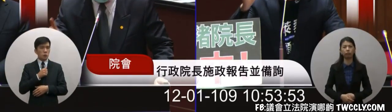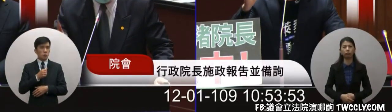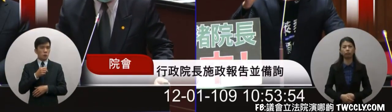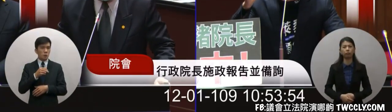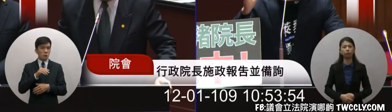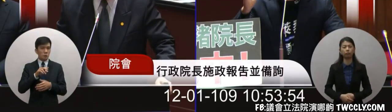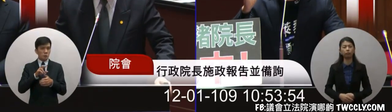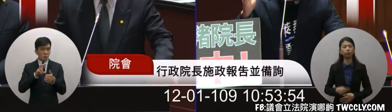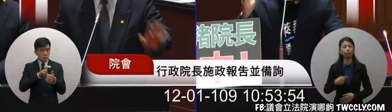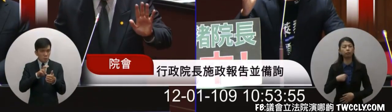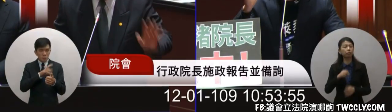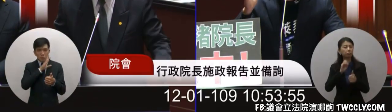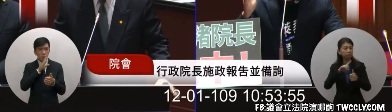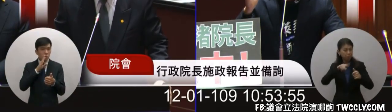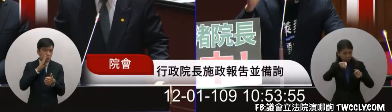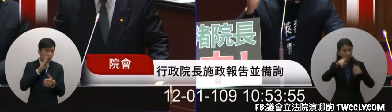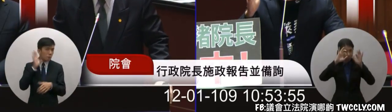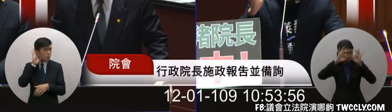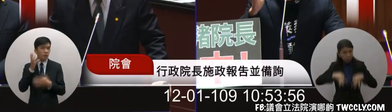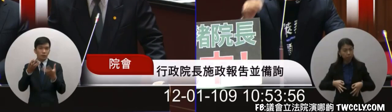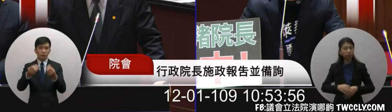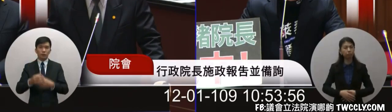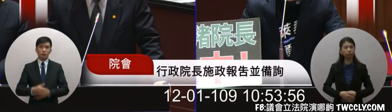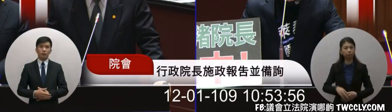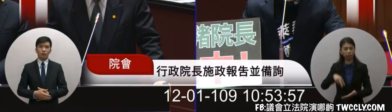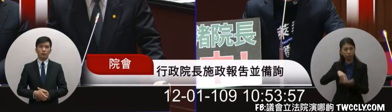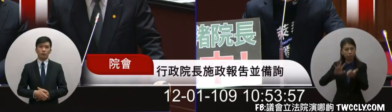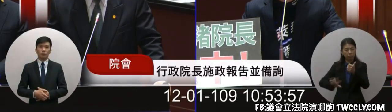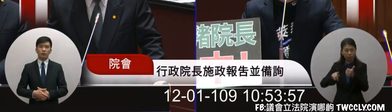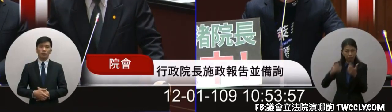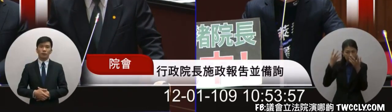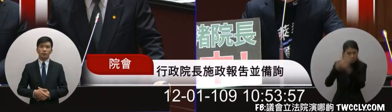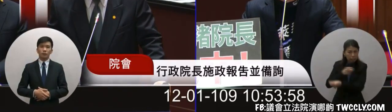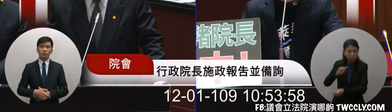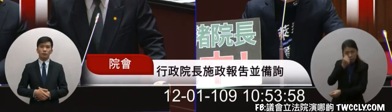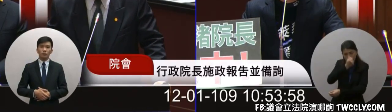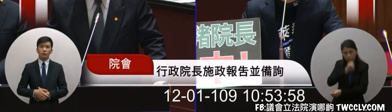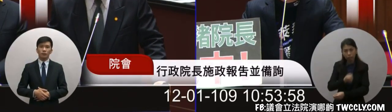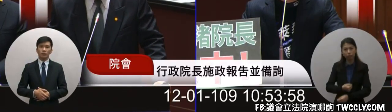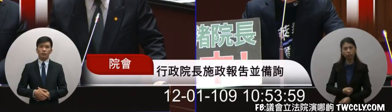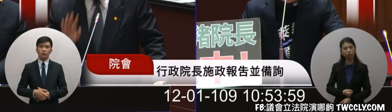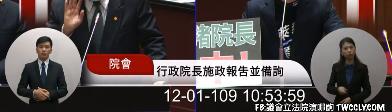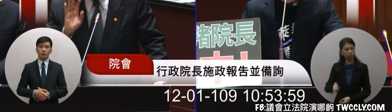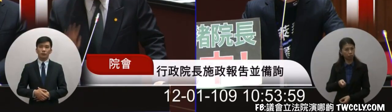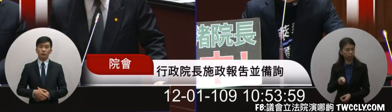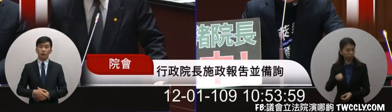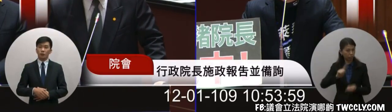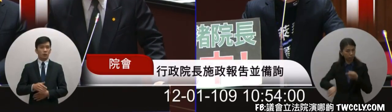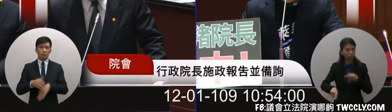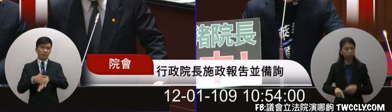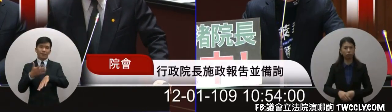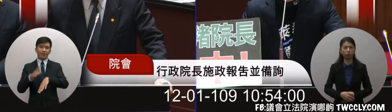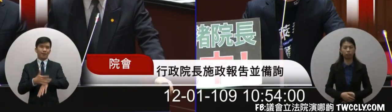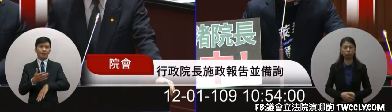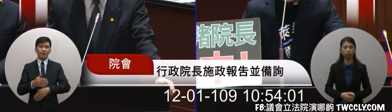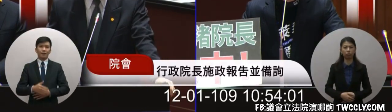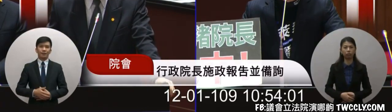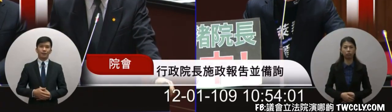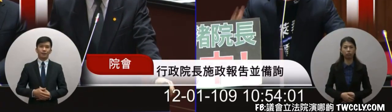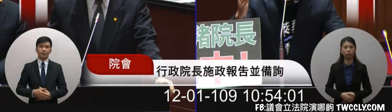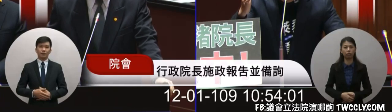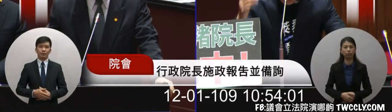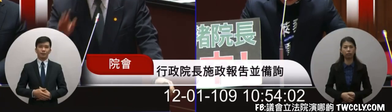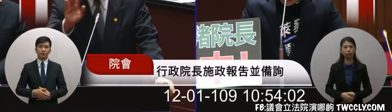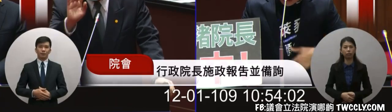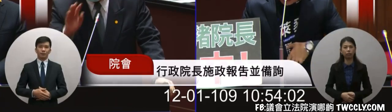所以我说好好检讨。如果说把立法委员误认成恐怖分子，那这样就严重了。 也不会这样子了， 是不会这样嘛？所以